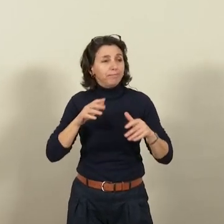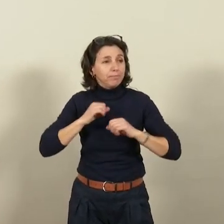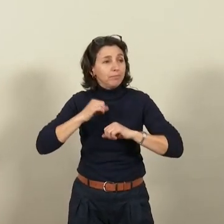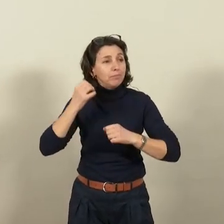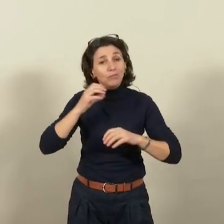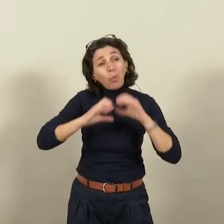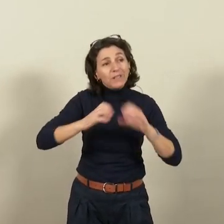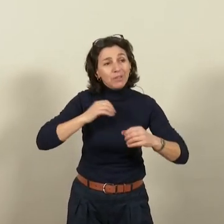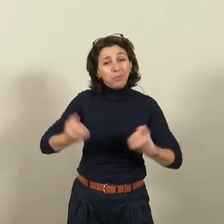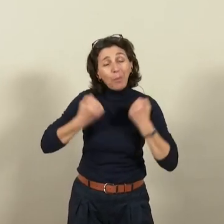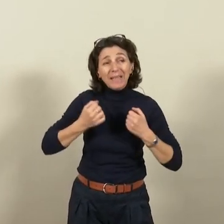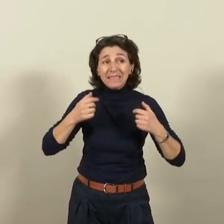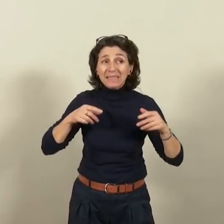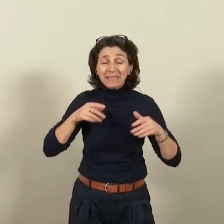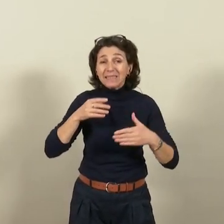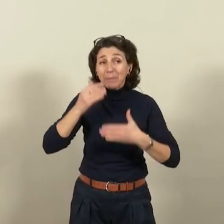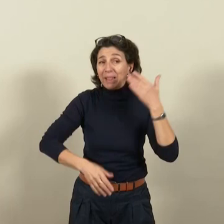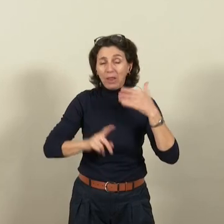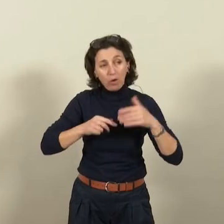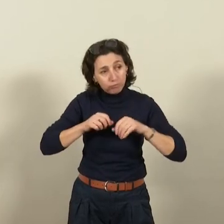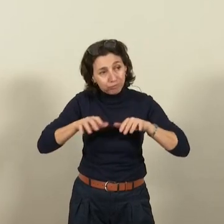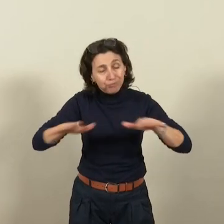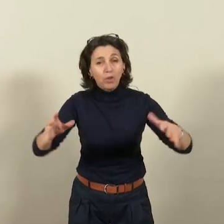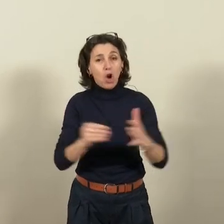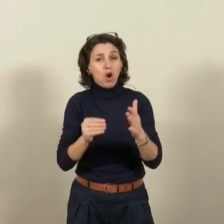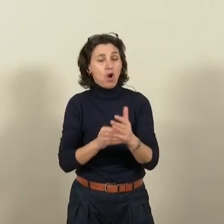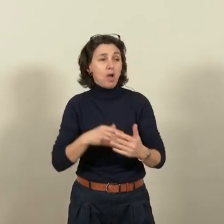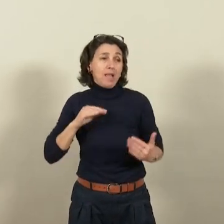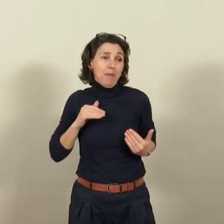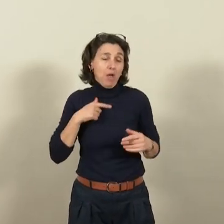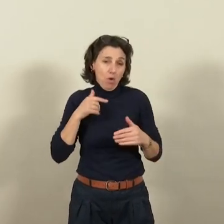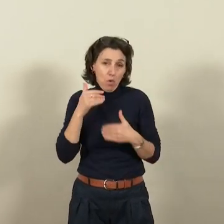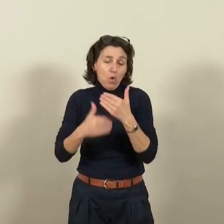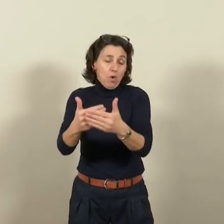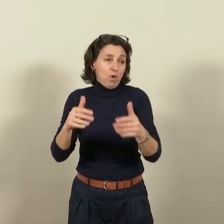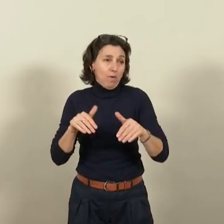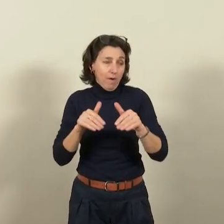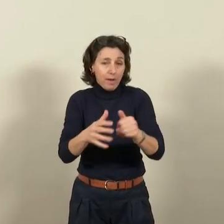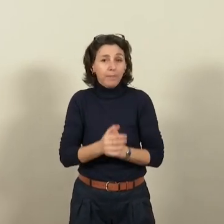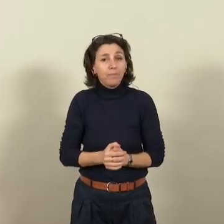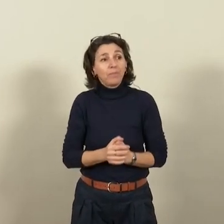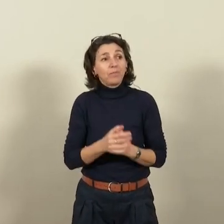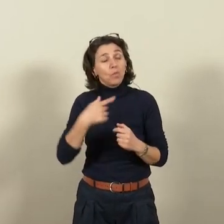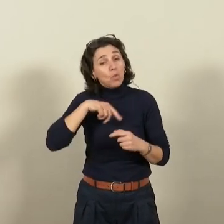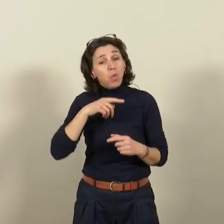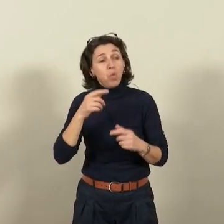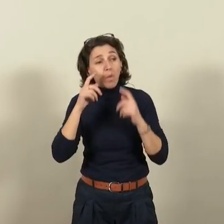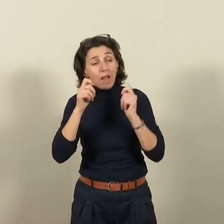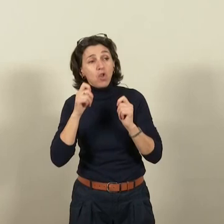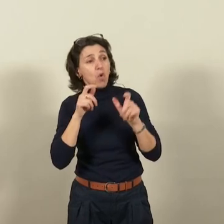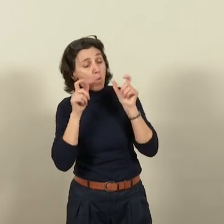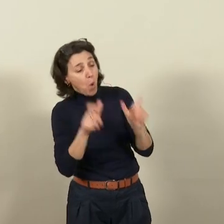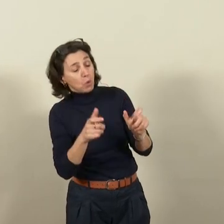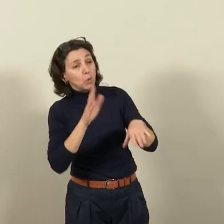résultats tangibles et nous serons en ce sens particulièrement attentif à la partie qui concerne l'évaluation et le suivi